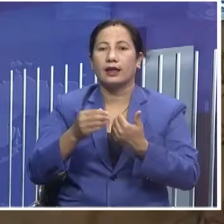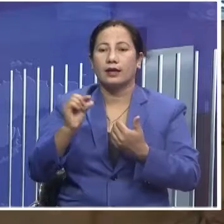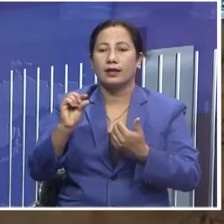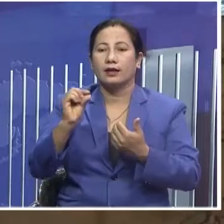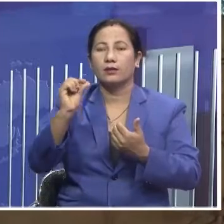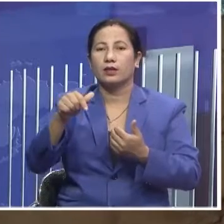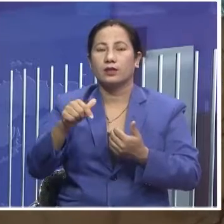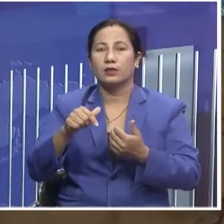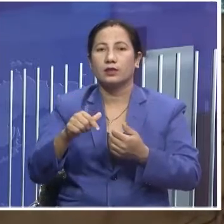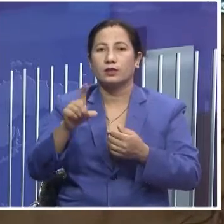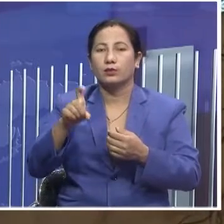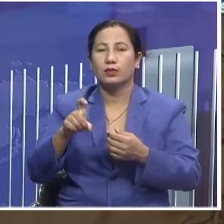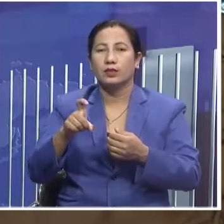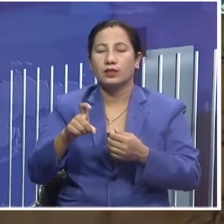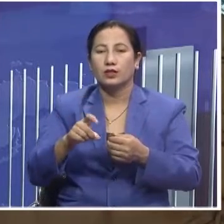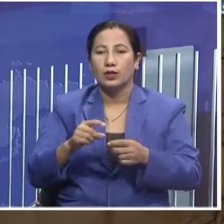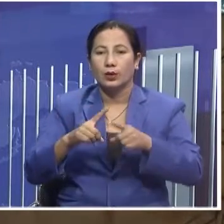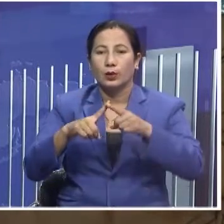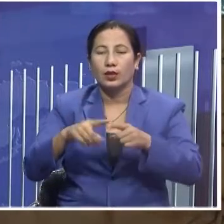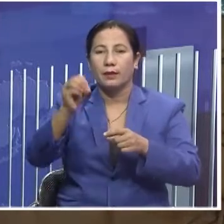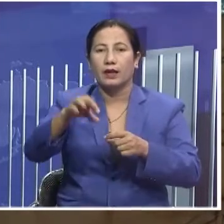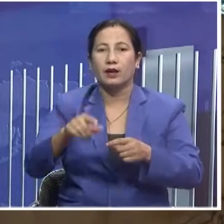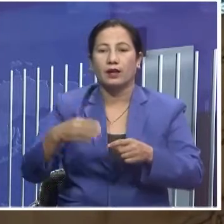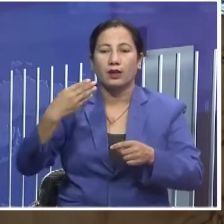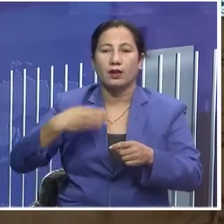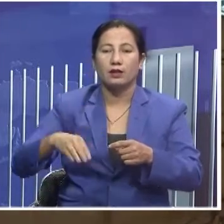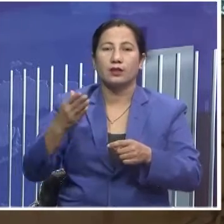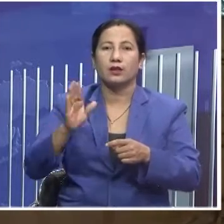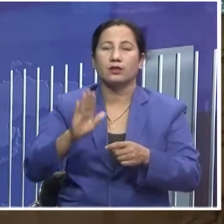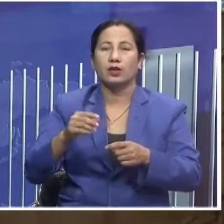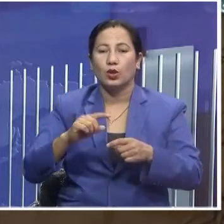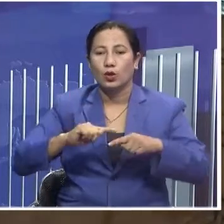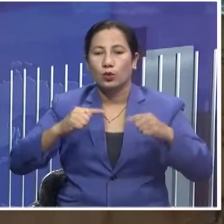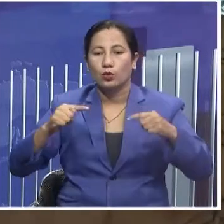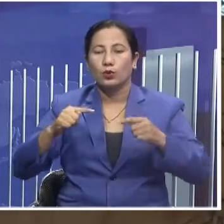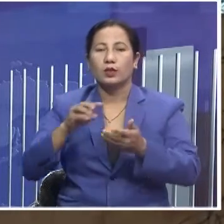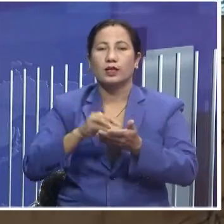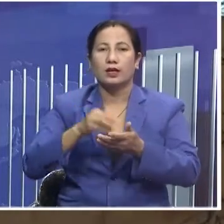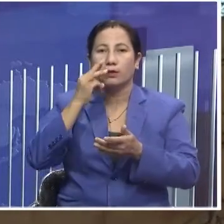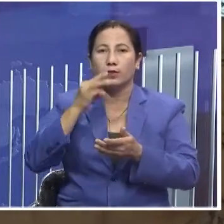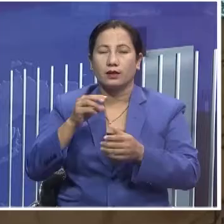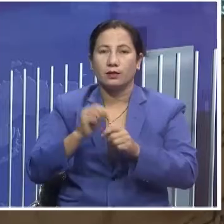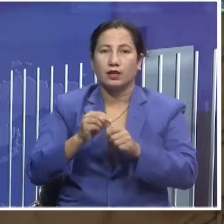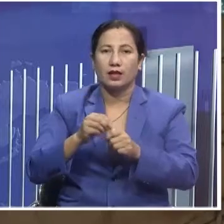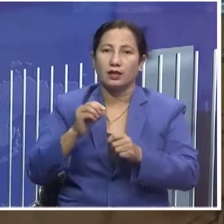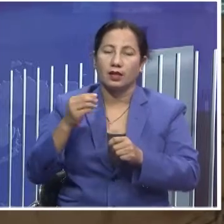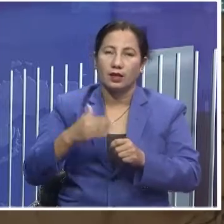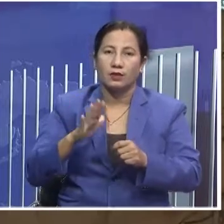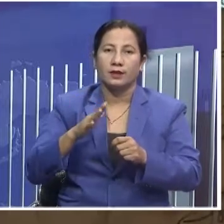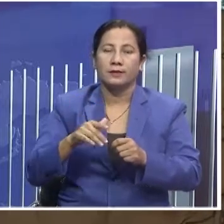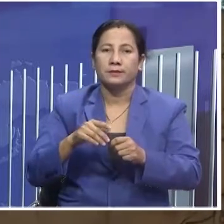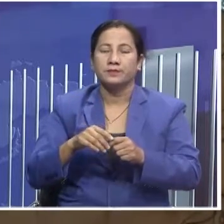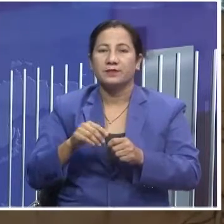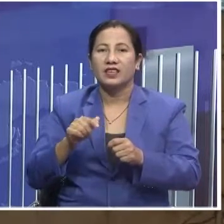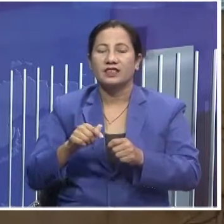त्यो अगेनामा फाल्ने अनि अब अहिले लोभ हुँदै गइरहेछ। कुनै कुनै ठाउँमा यो बनाइरहेको छैन। यसलाई भव्यका